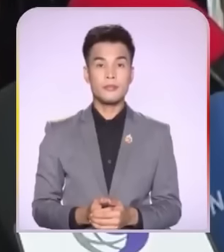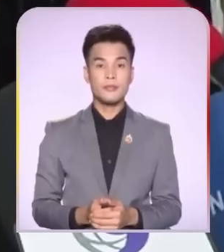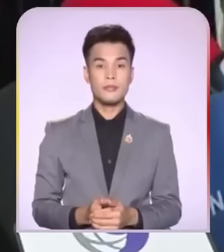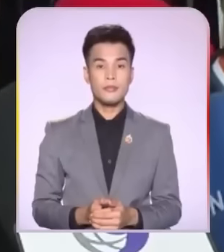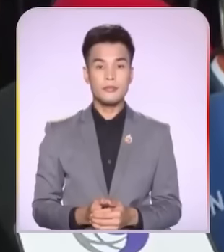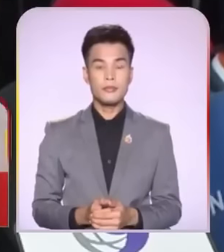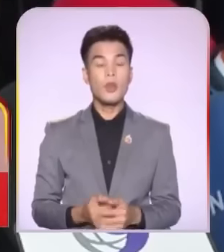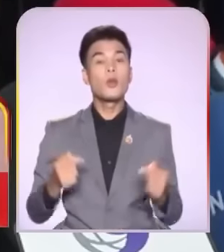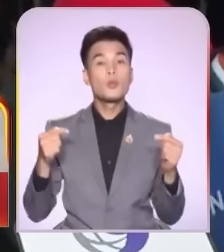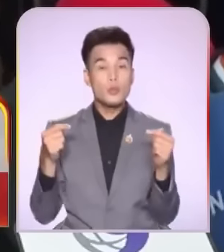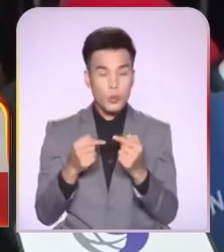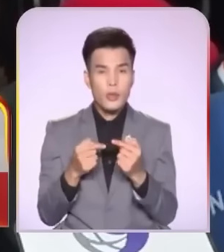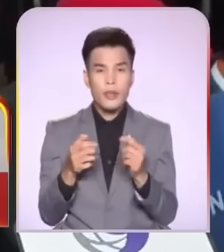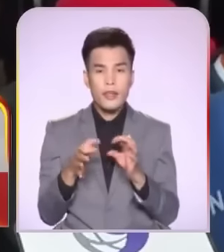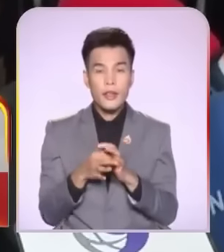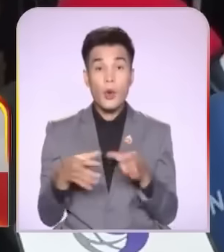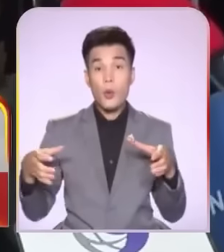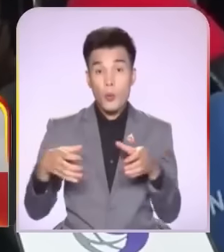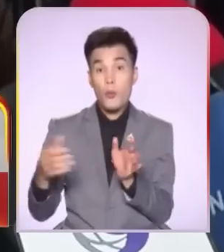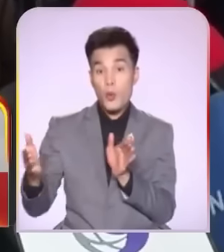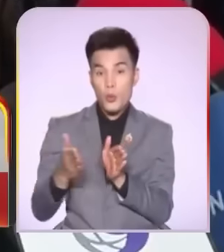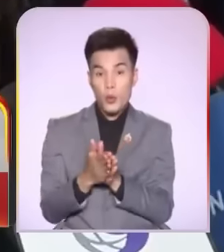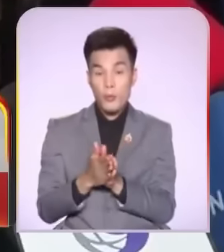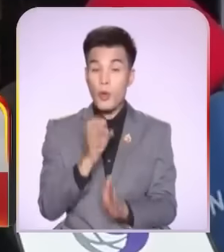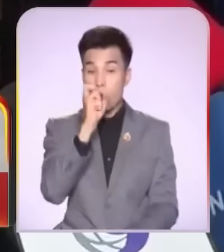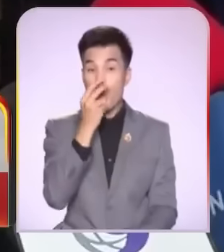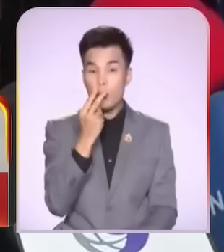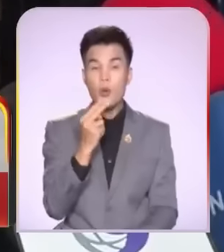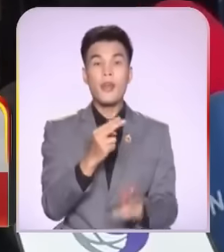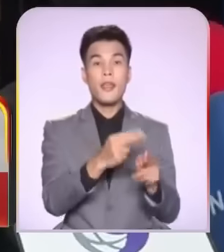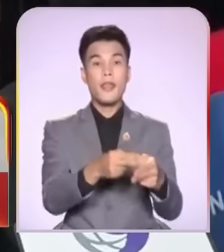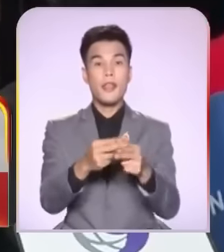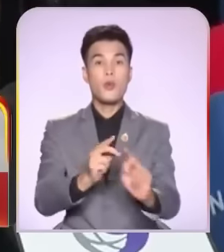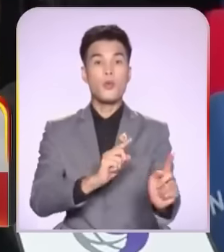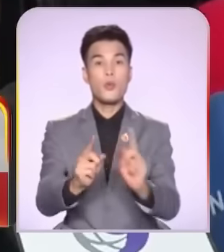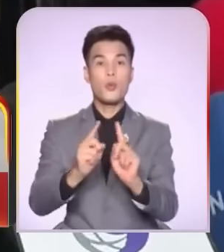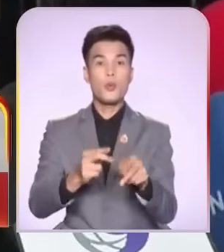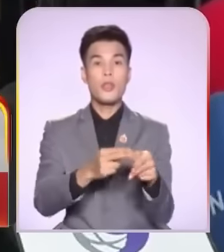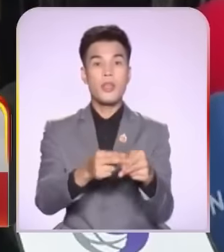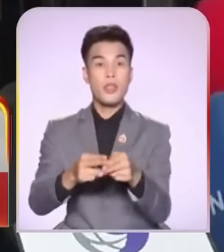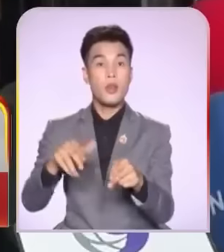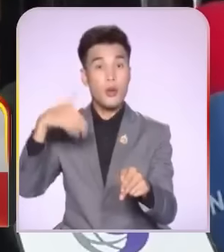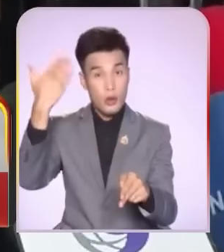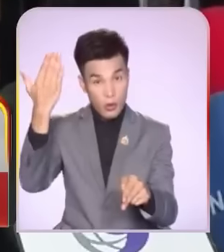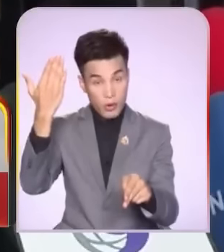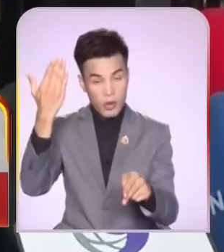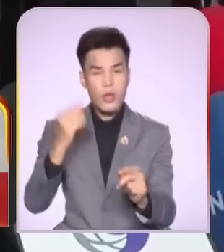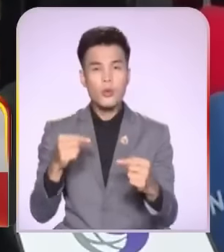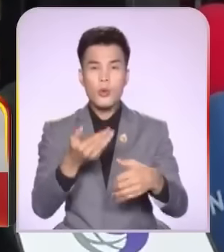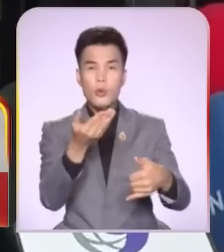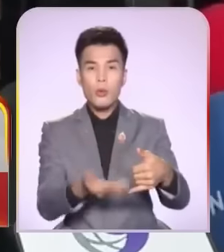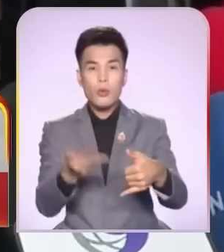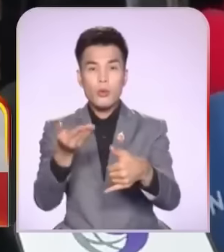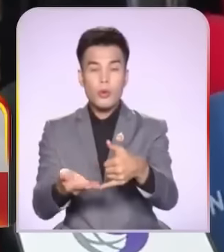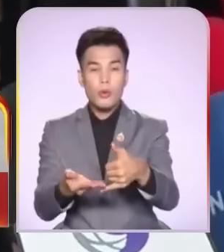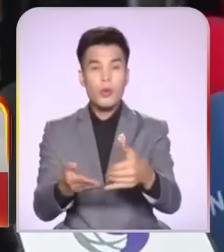จริงในส่วนของเรื่องของพรรคร่วมต้องให้เขาลองคุยกันของพรรคร่วมก่อนของพรรคร่วมก่อนว่าคุณสมบัติของแต่ละค